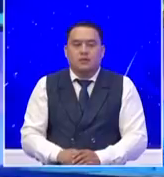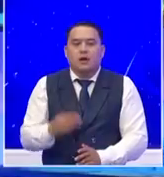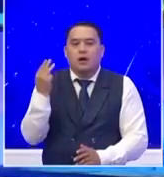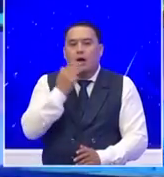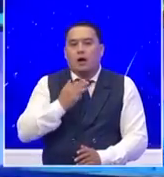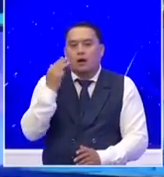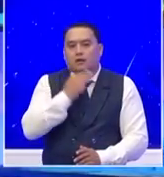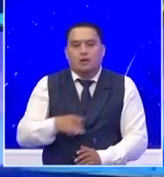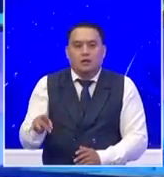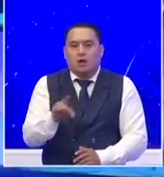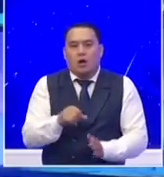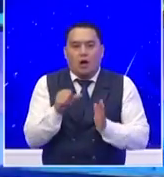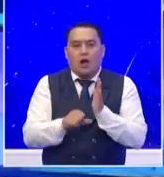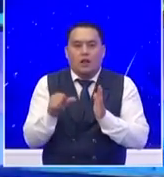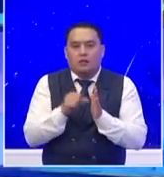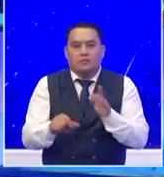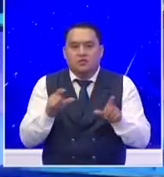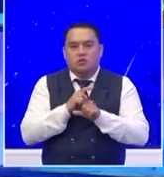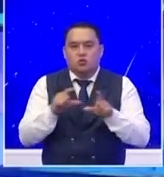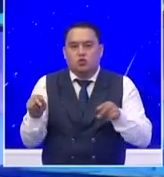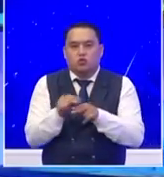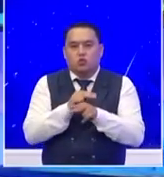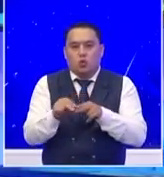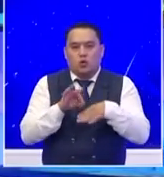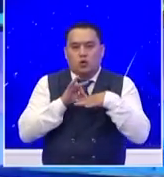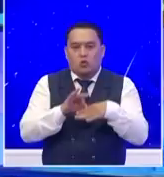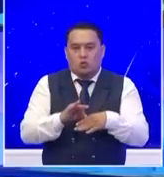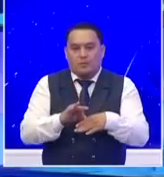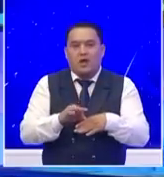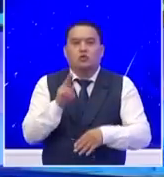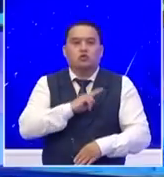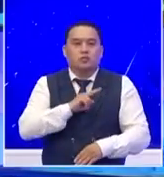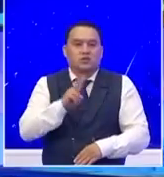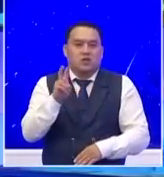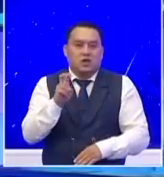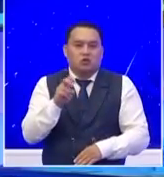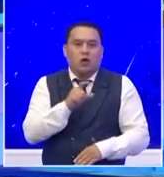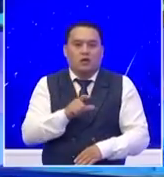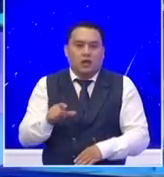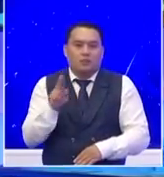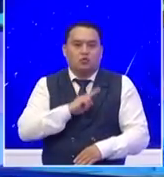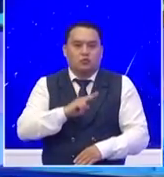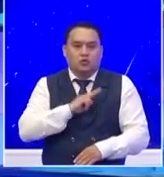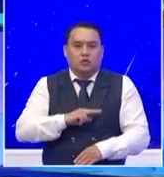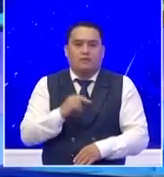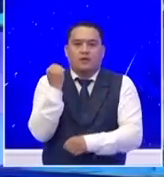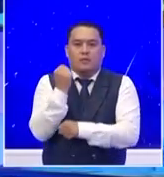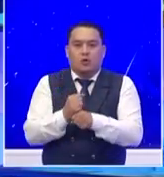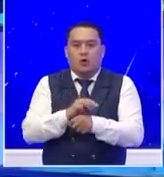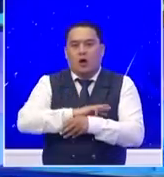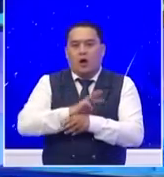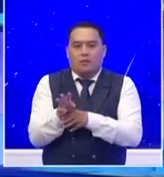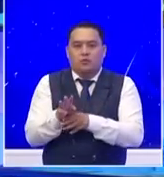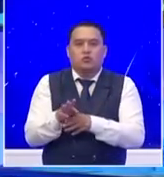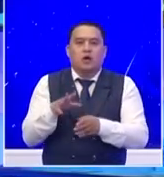Қаратал ауданында қазір 60-тан аса нысан күрделі жөндеуден өткізіліп жатыр. Жұмысына 200-ге жуық адам тартылған. Бұл жұмыспен қамтудың